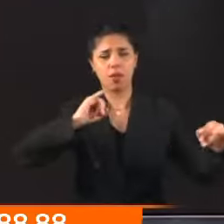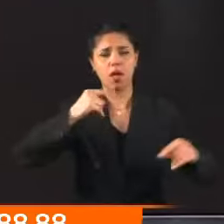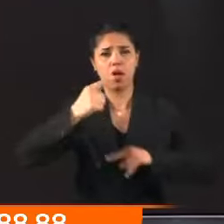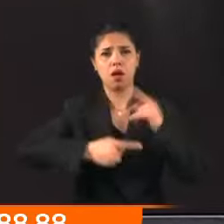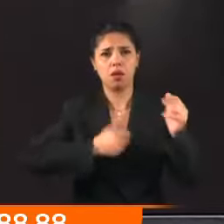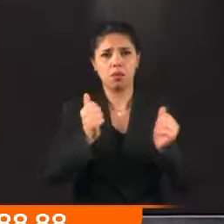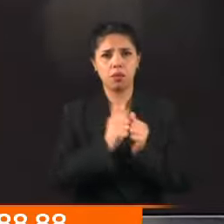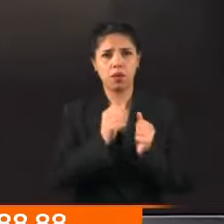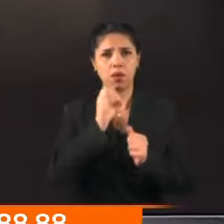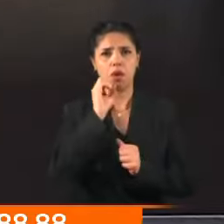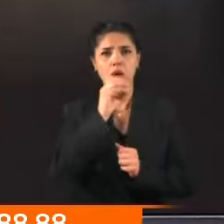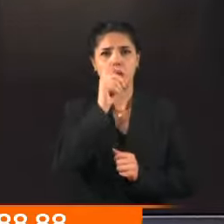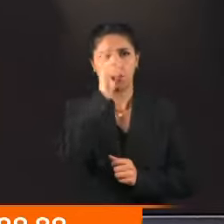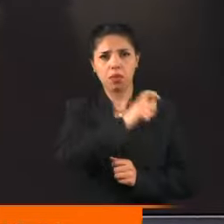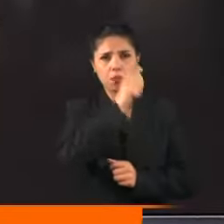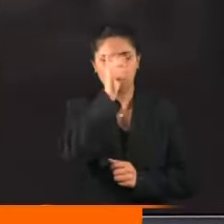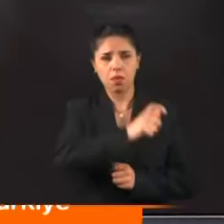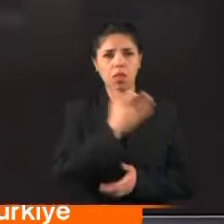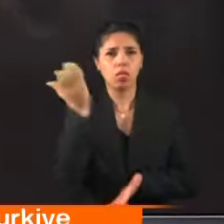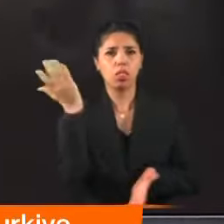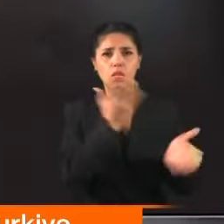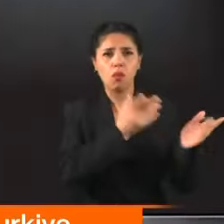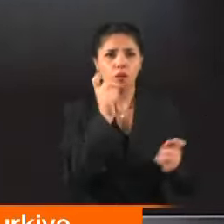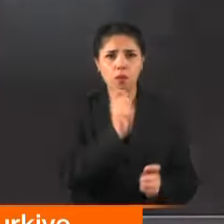beraber öğretmenleri darp etti.